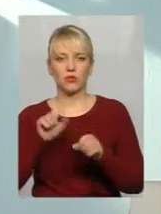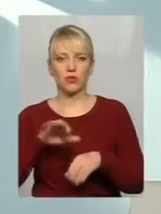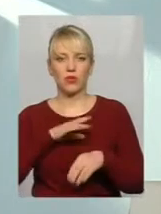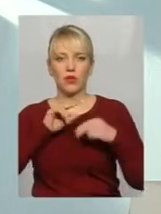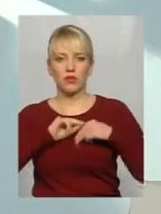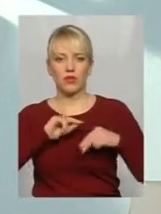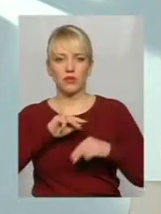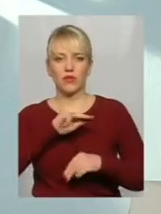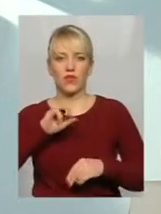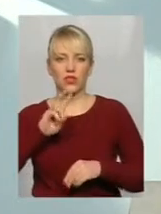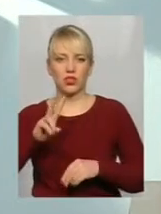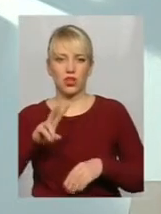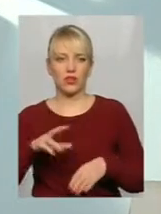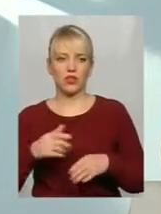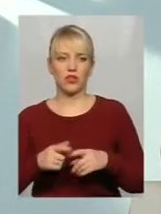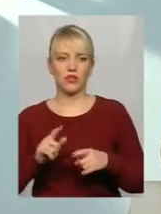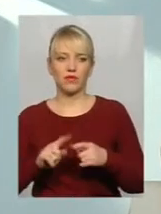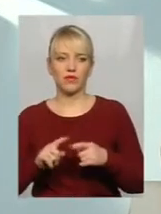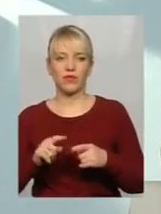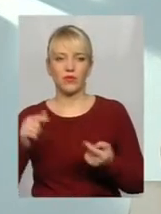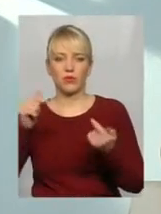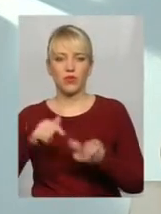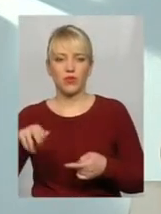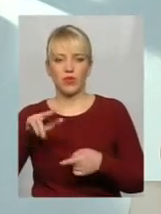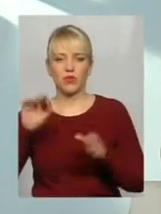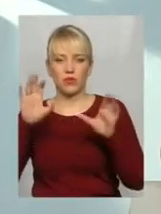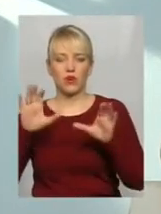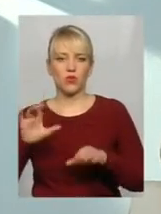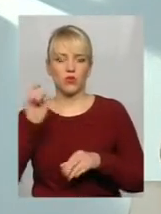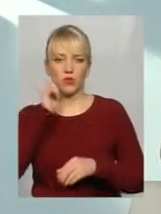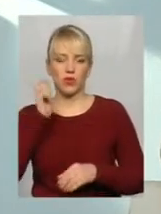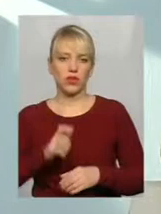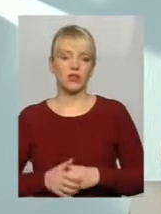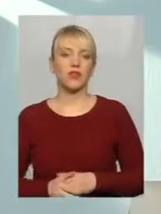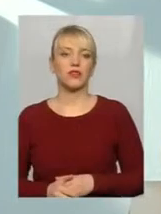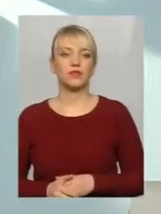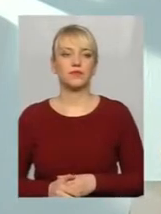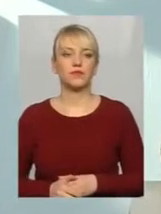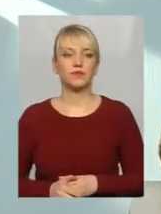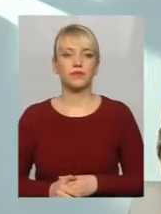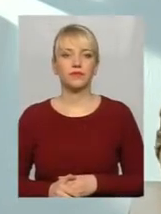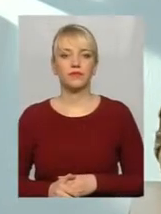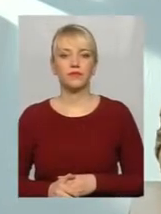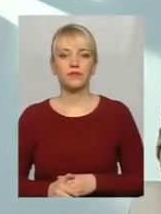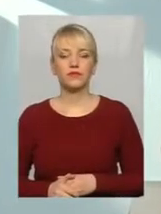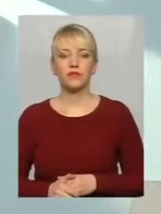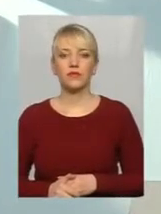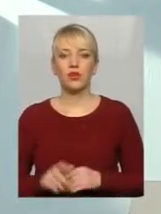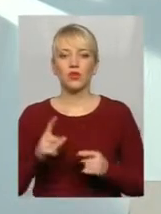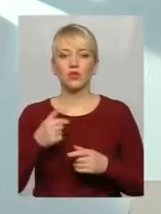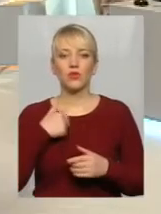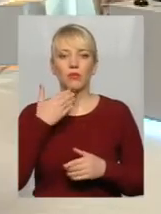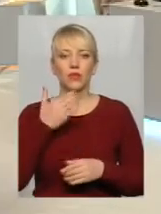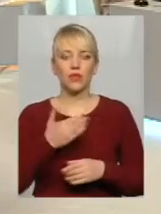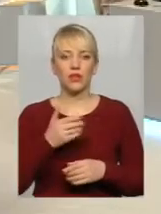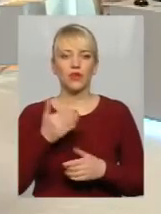працівниками ЖЕКу може бути проведено. Відповідно до закону України, там все визначено, прописано чітко, що хто проводить оповіщення. Ні, я чому запитую, то